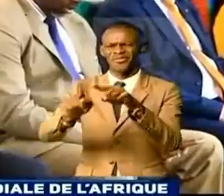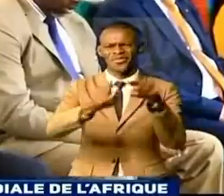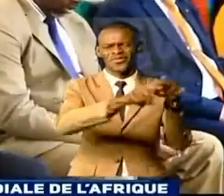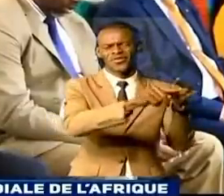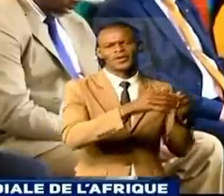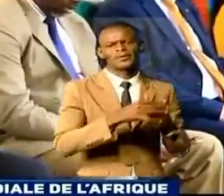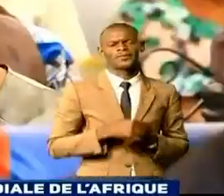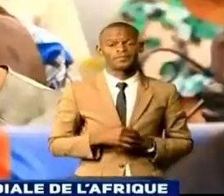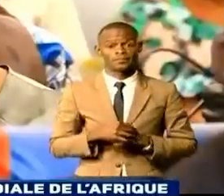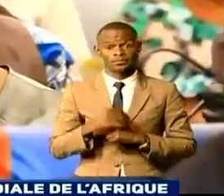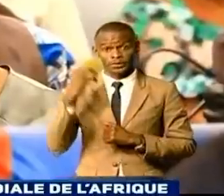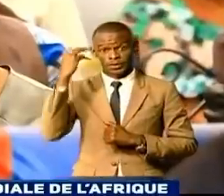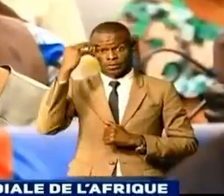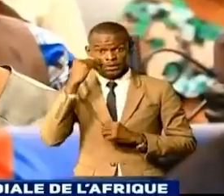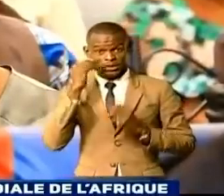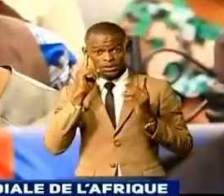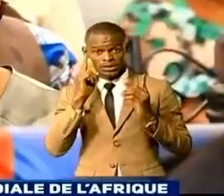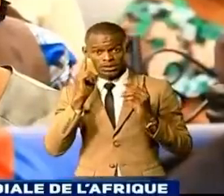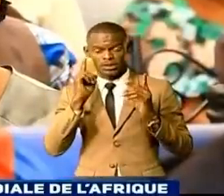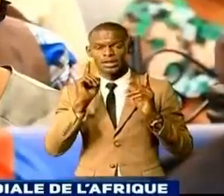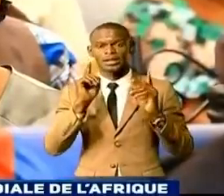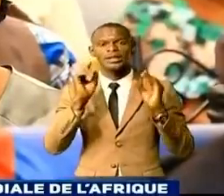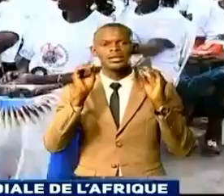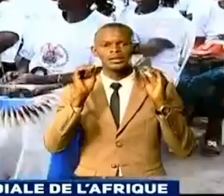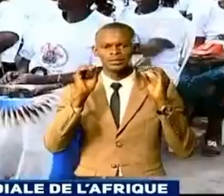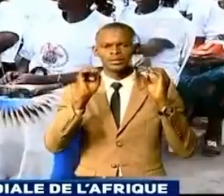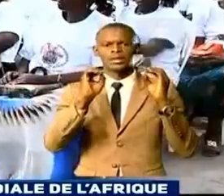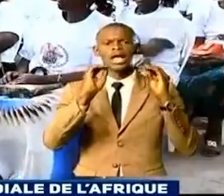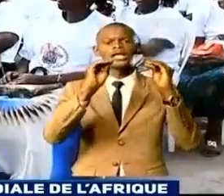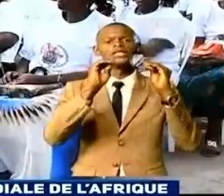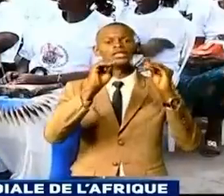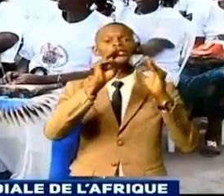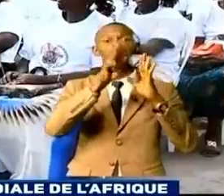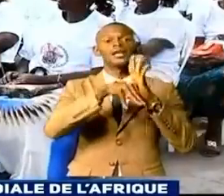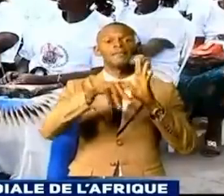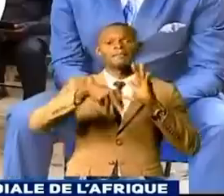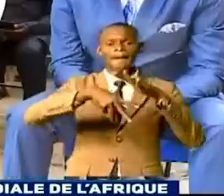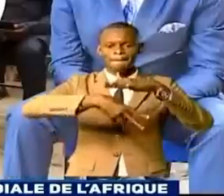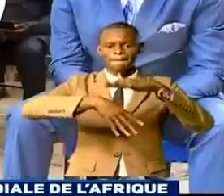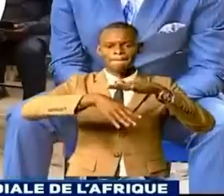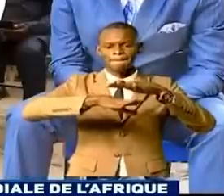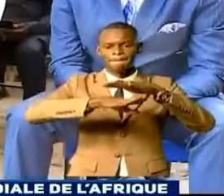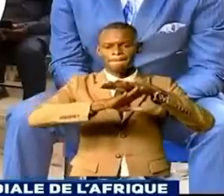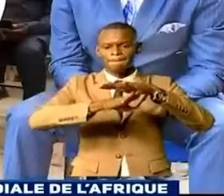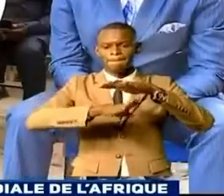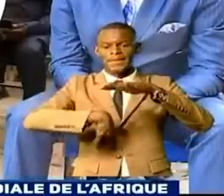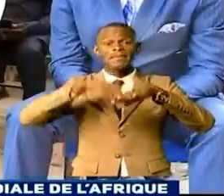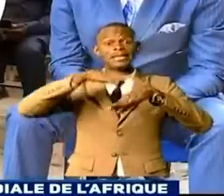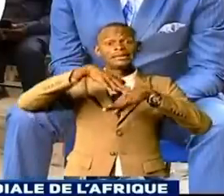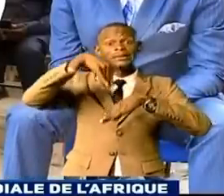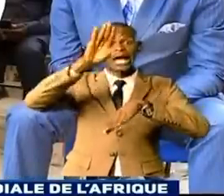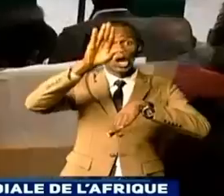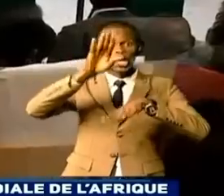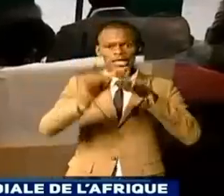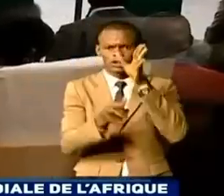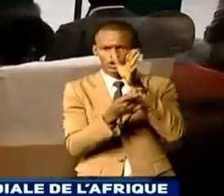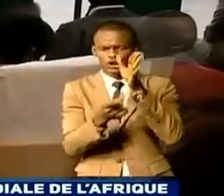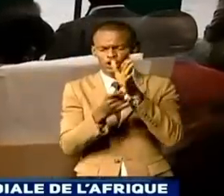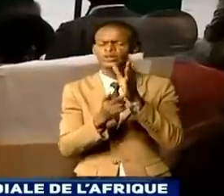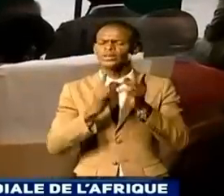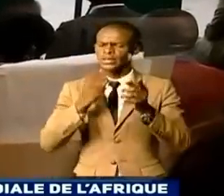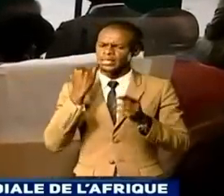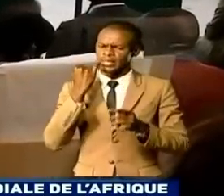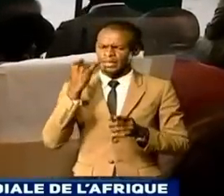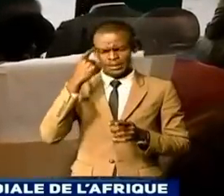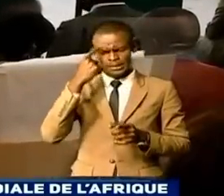dans le cadre de la matérialisation de la gratuité de l'enseignement. Eddy Kachala Tchiboui, directeur de l'école primaire